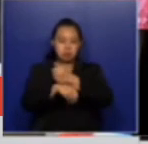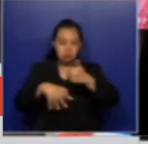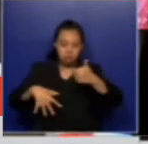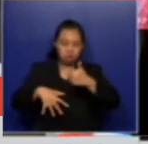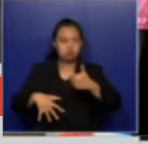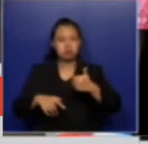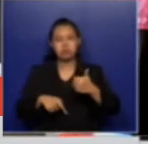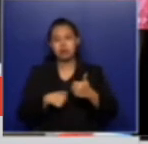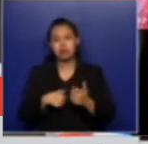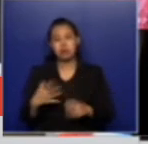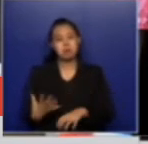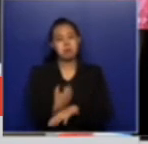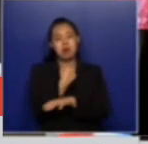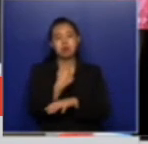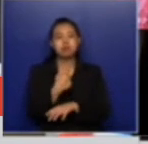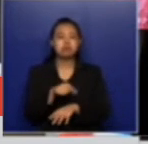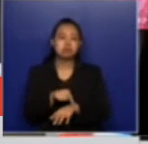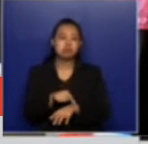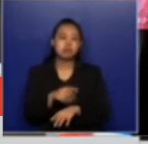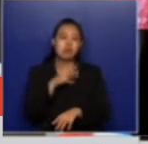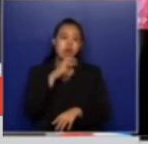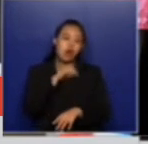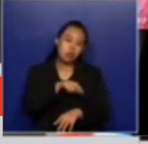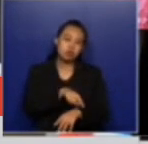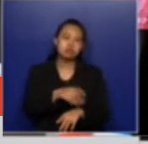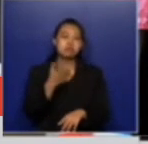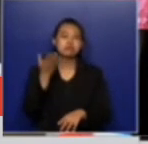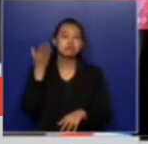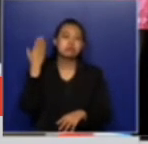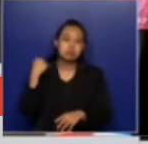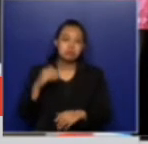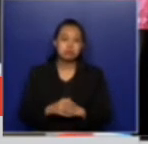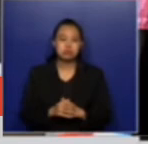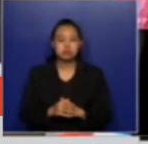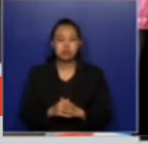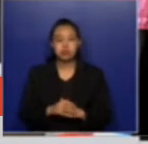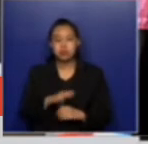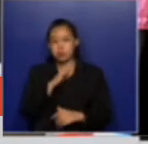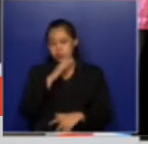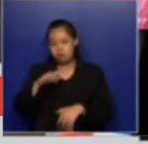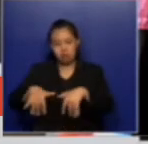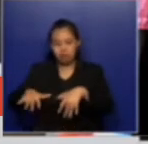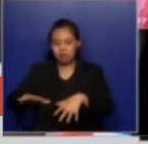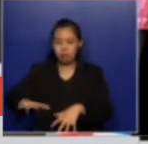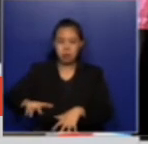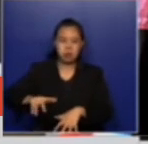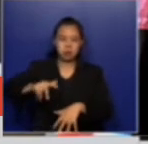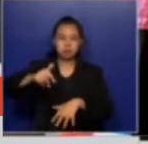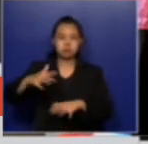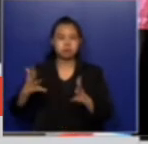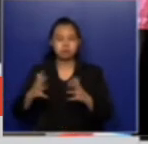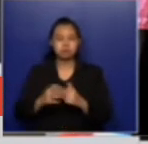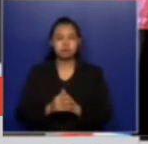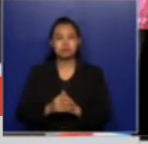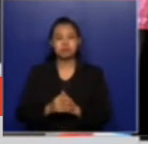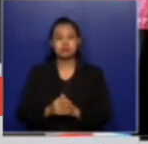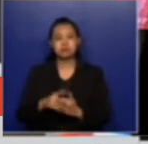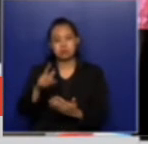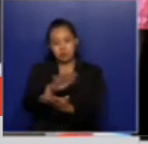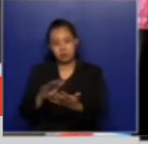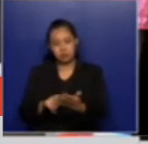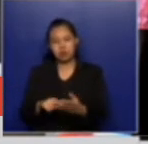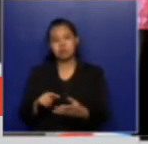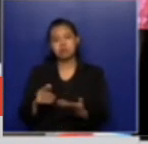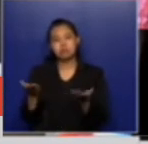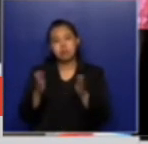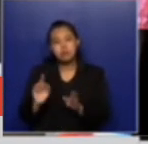สร้างเขาได้ผู้รับเหมาคือเก่าเพราะประมาณส่วนใหญ่ก็ได้ผู้รับเหมาคือเก่าเมื่อชาวบ้านมันไม่ฟื้นเนี่ยบ้านเมืองมันอยู่ยังไงเราบอ